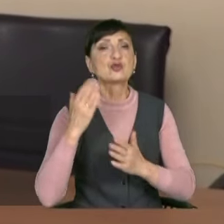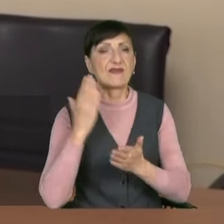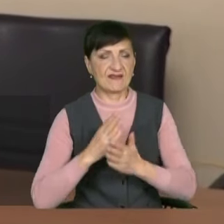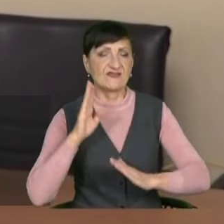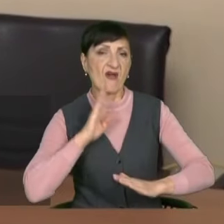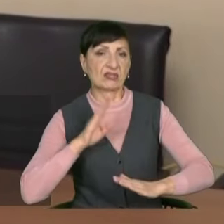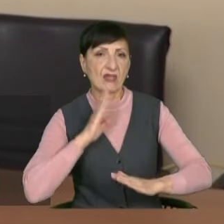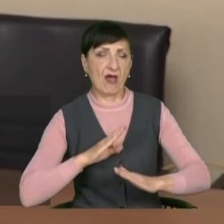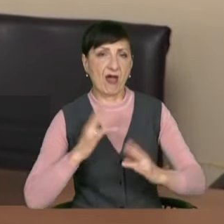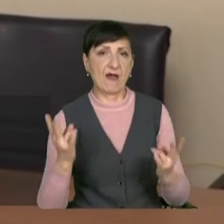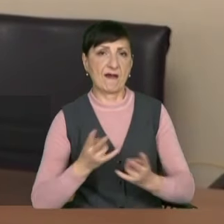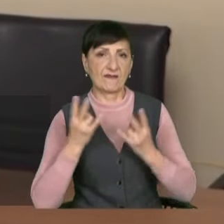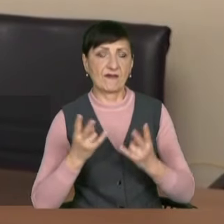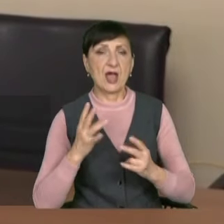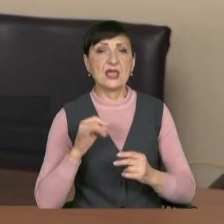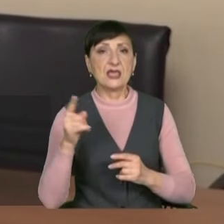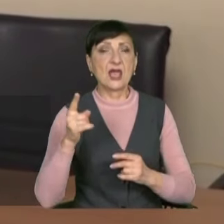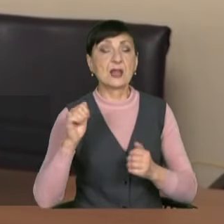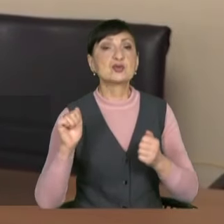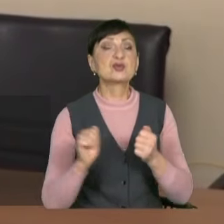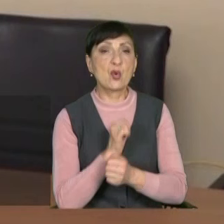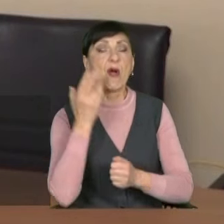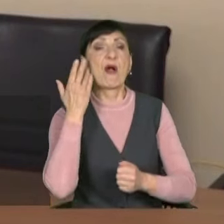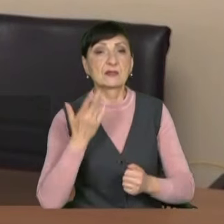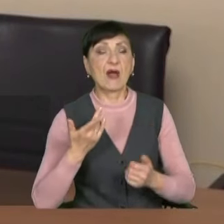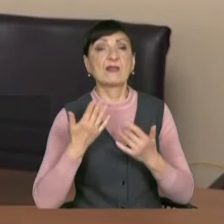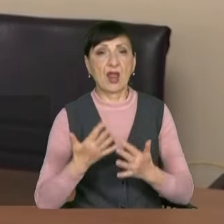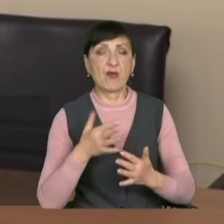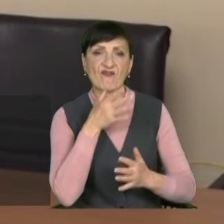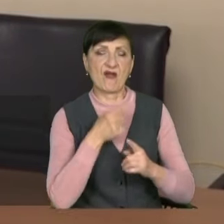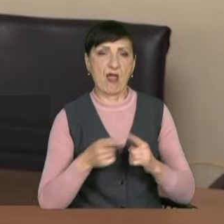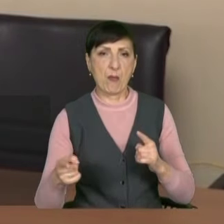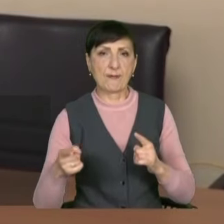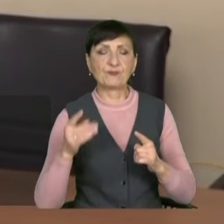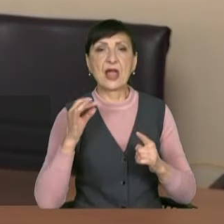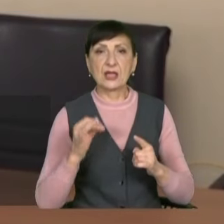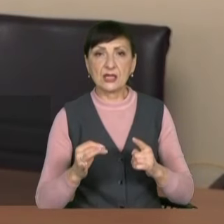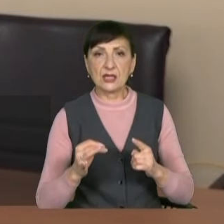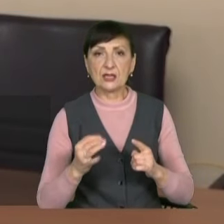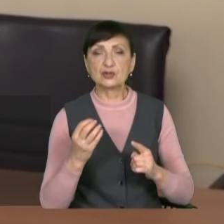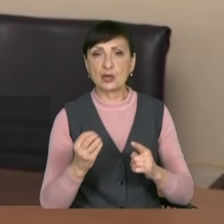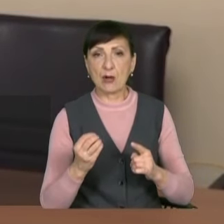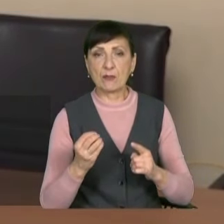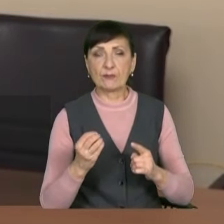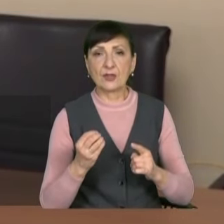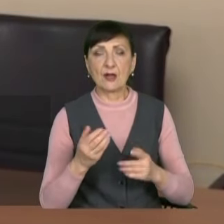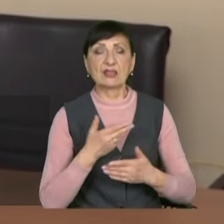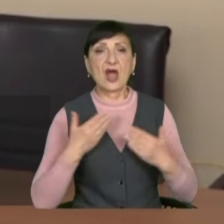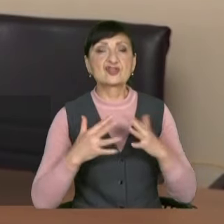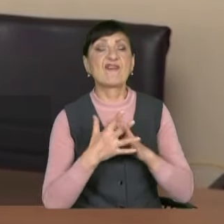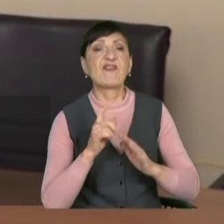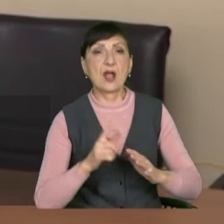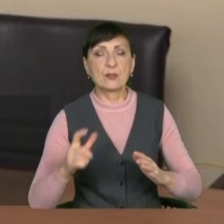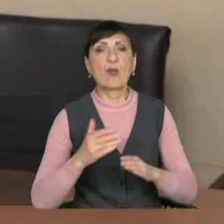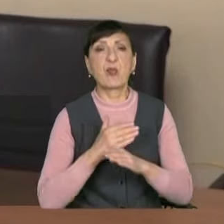есть вода, и пока она просохнет, это требуется время. И, значит, наши фермеры